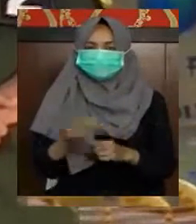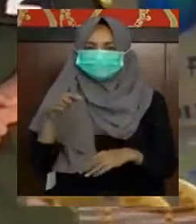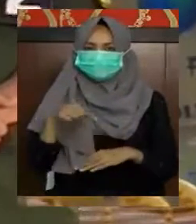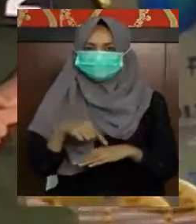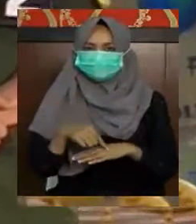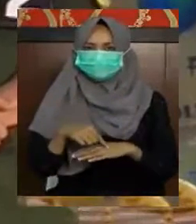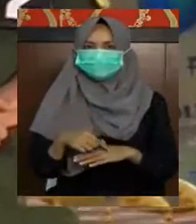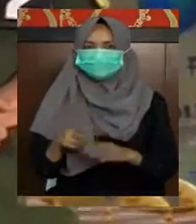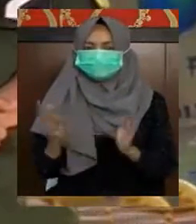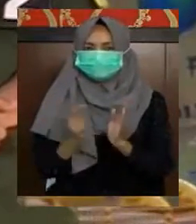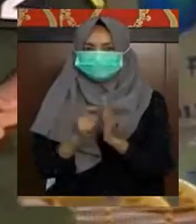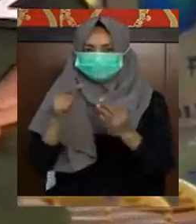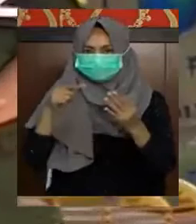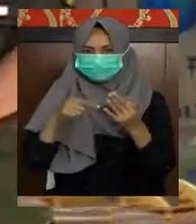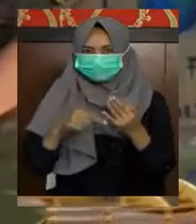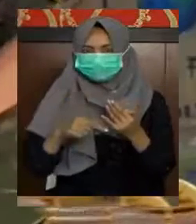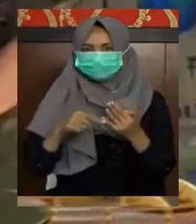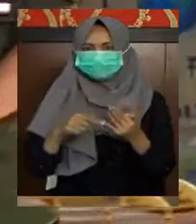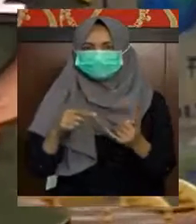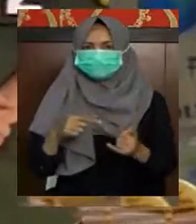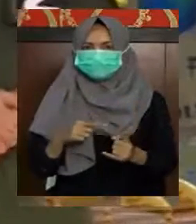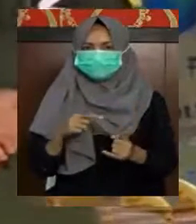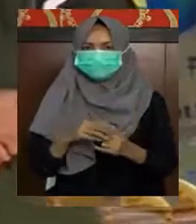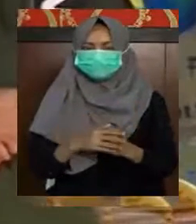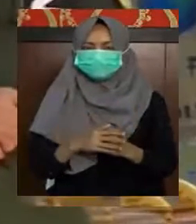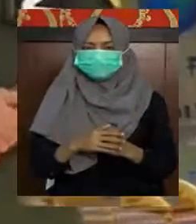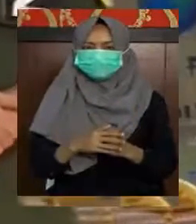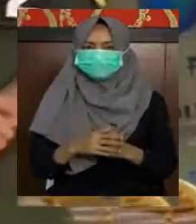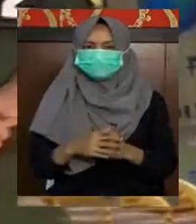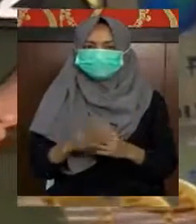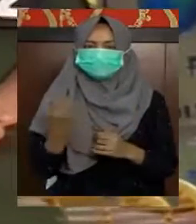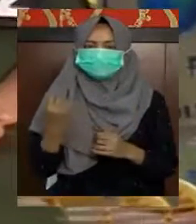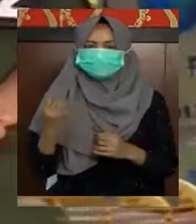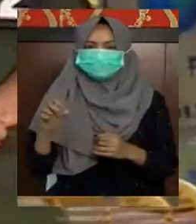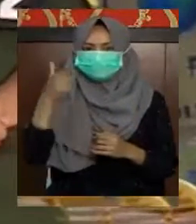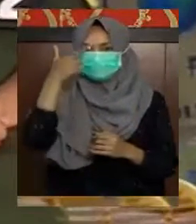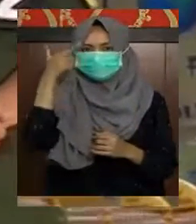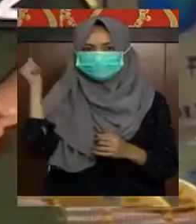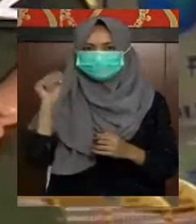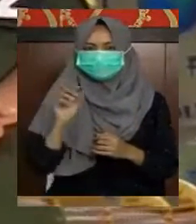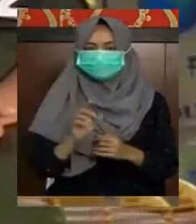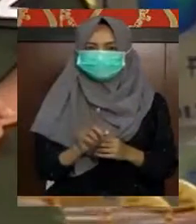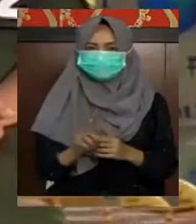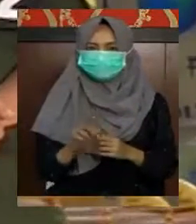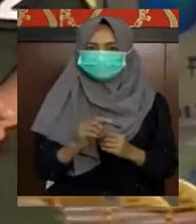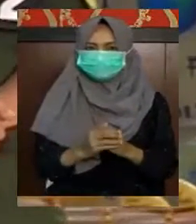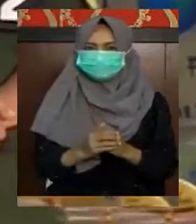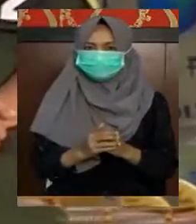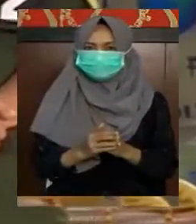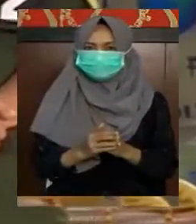Baik, kepada seluruh masyarakat Kota Blitar yang kita cintai, tanpa terasa kita telah memasuki debat terakhir pada